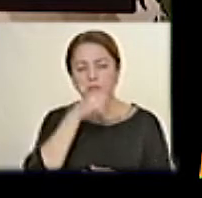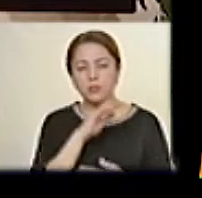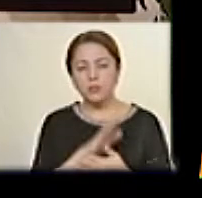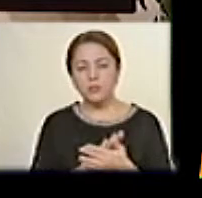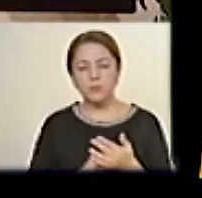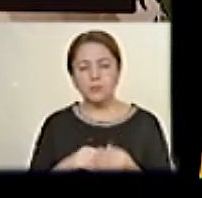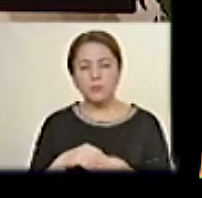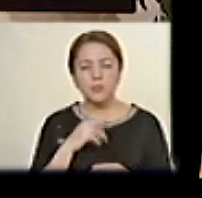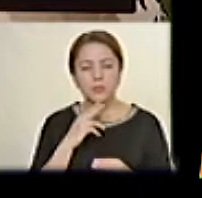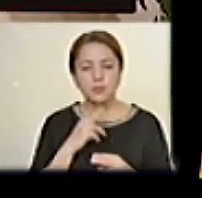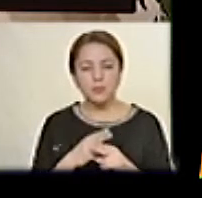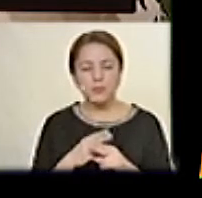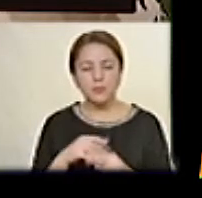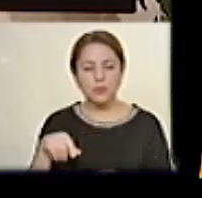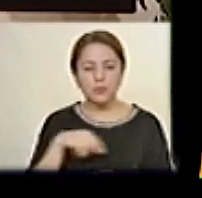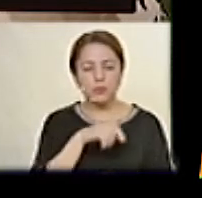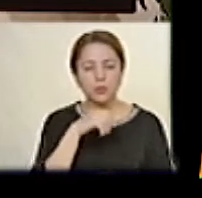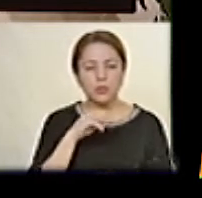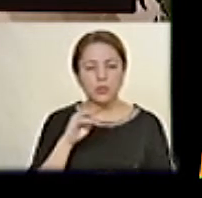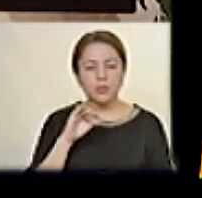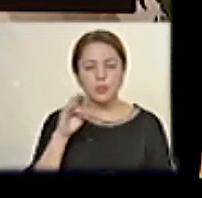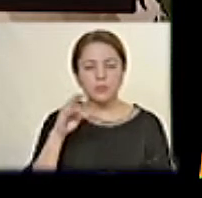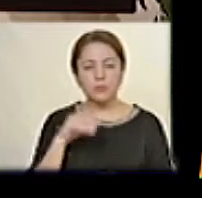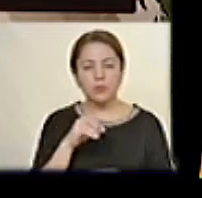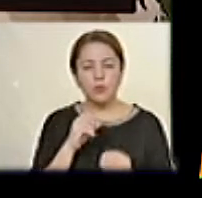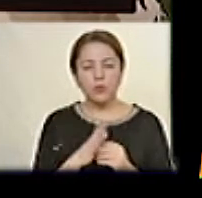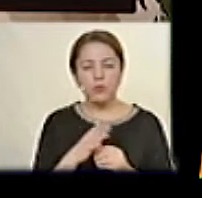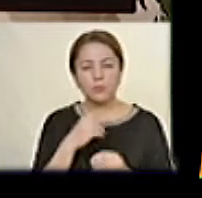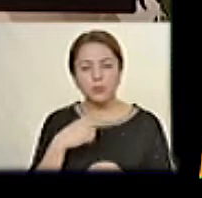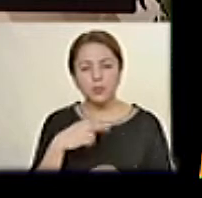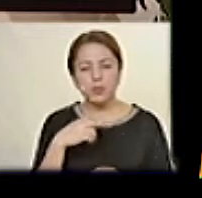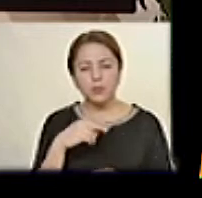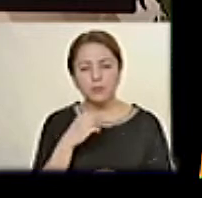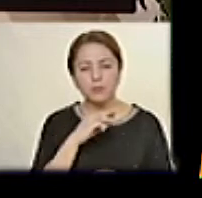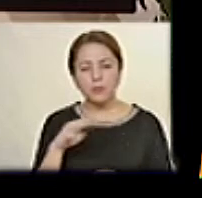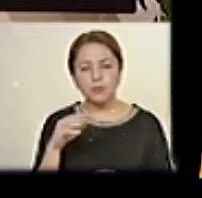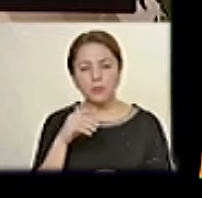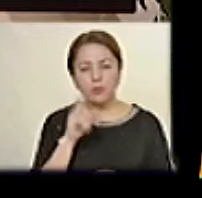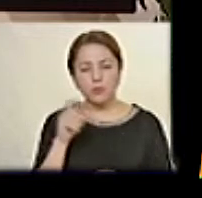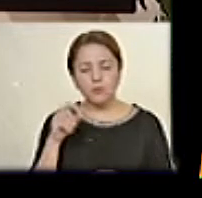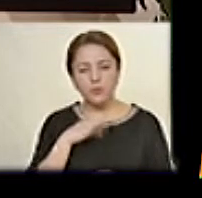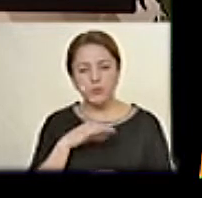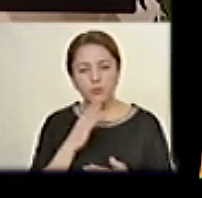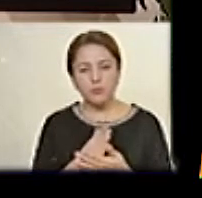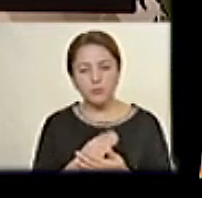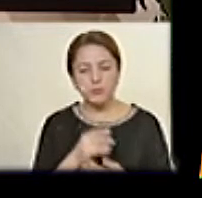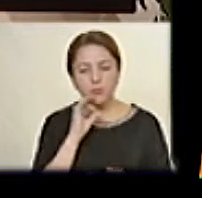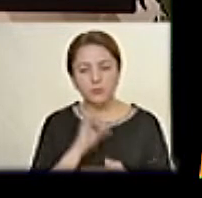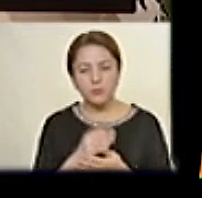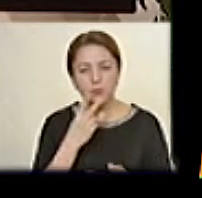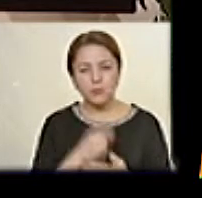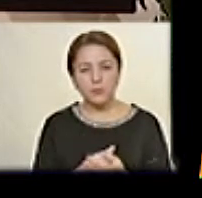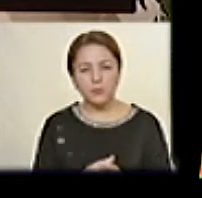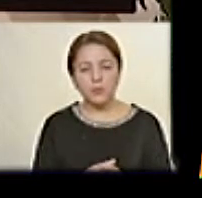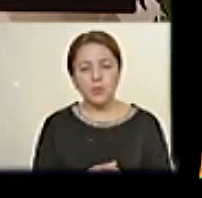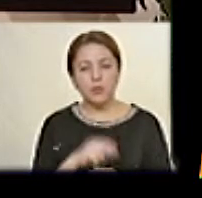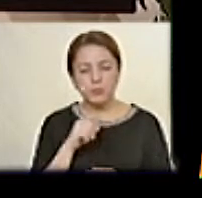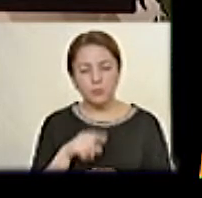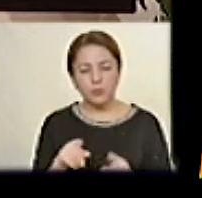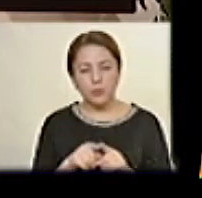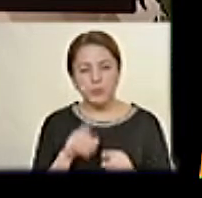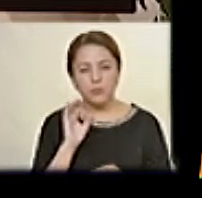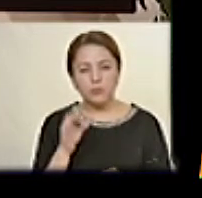yo'l transportidan 15-20 milliondan ortiq yo'lovchi foydalanmoqdami? Javobingizni ko'ramiz. Ya'ni ushbu ta'rifimiz ham